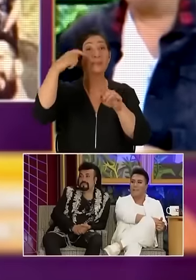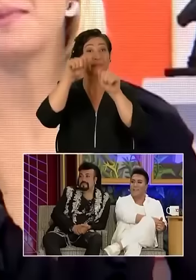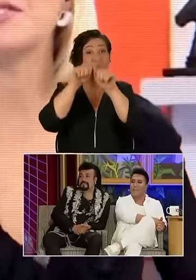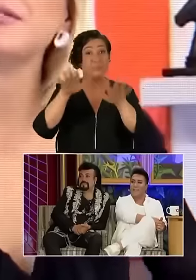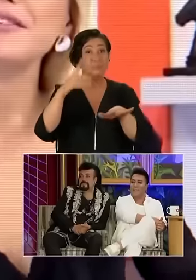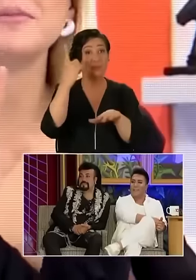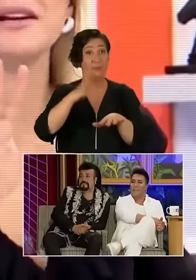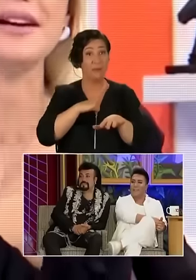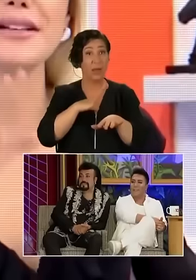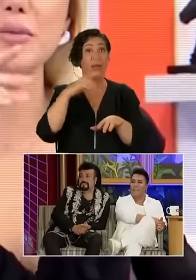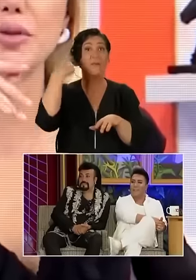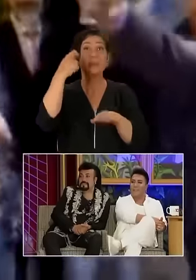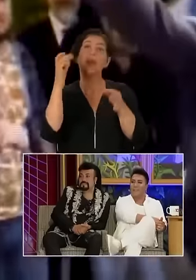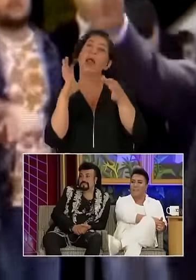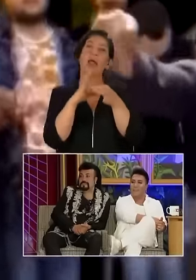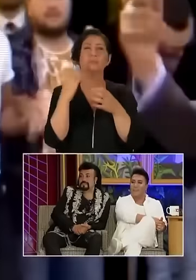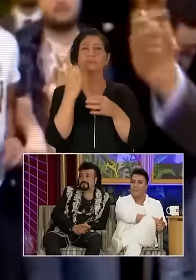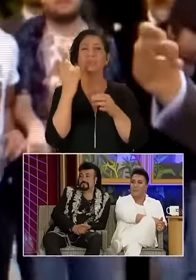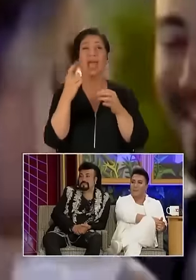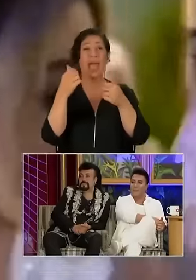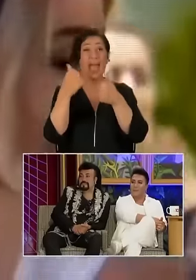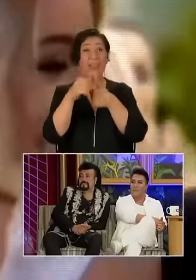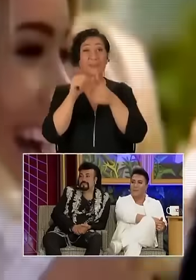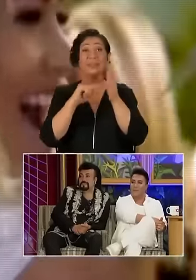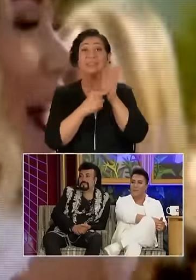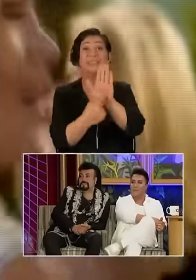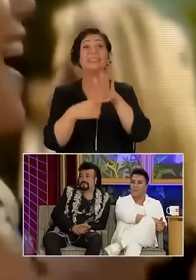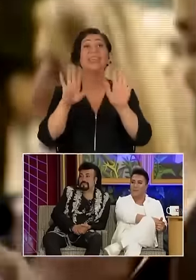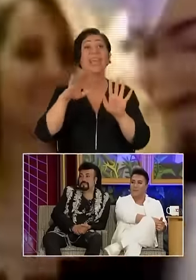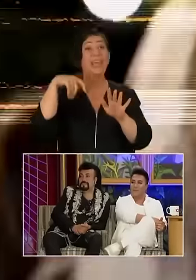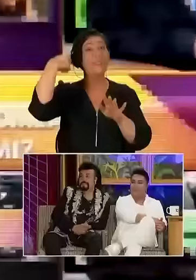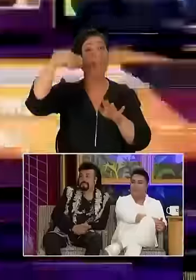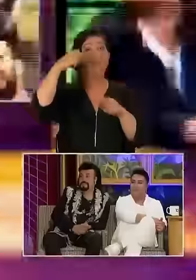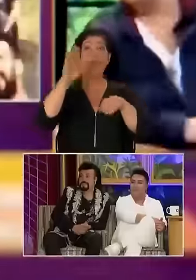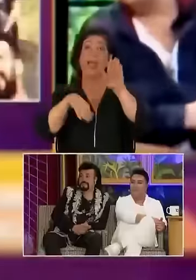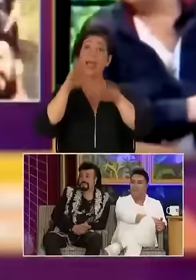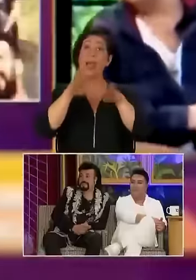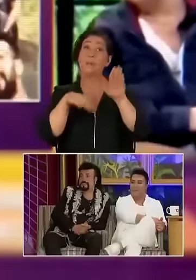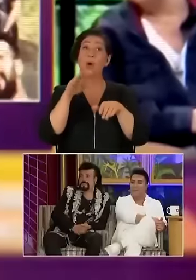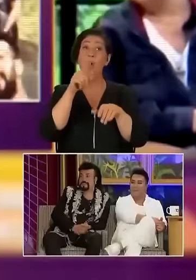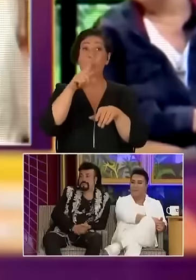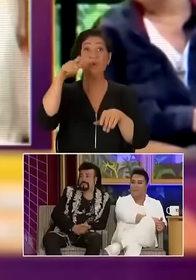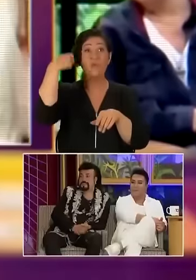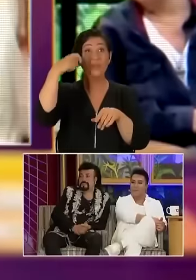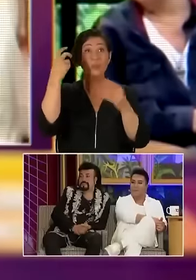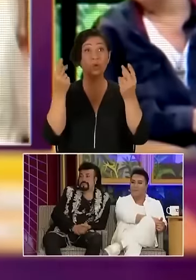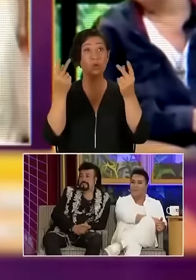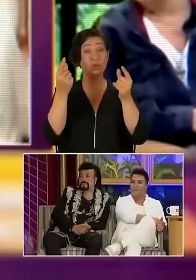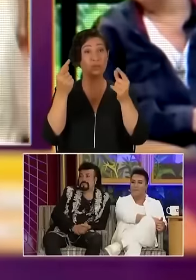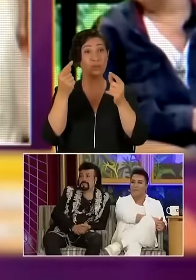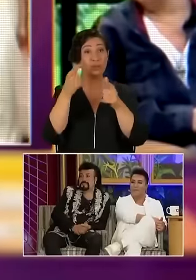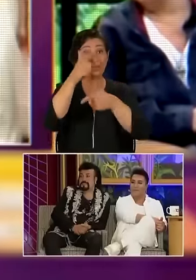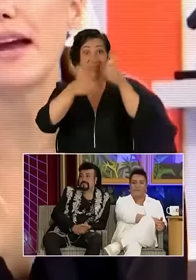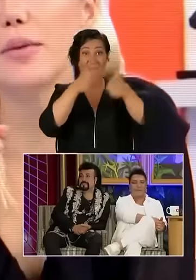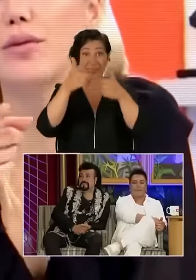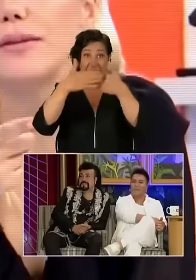filmi var. Bence filmle alakalı. Evliliğinin kanıtı değil, filminin reklamı. Acaba o filmin düğün sahnesini mi